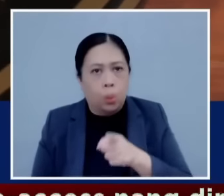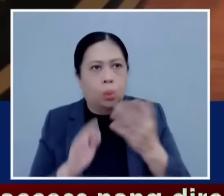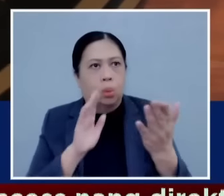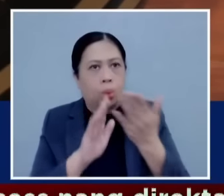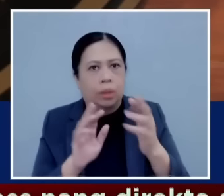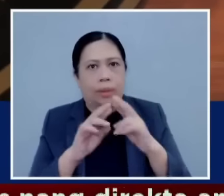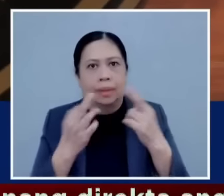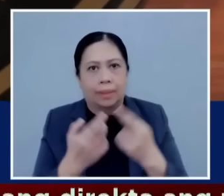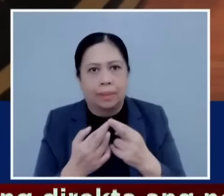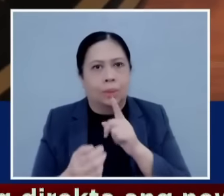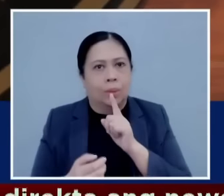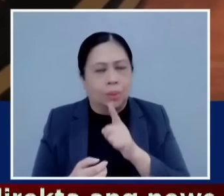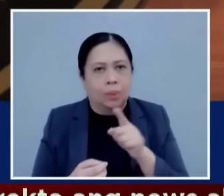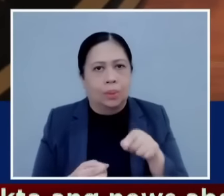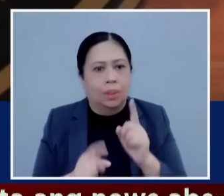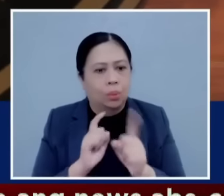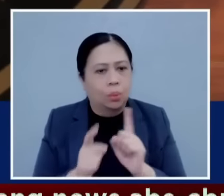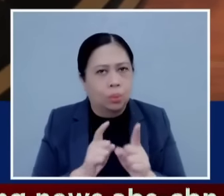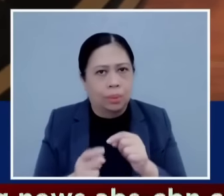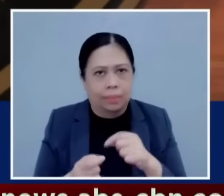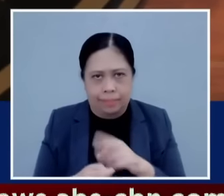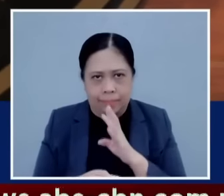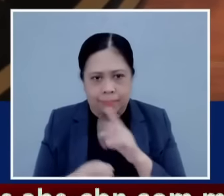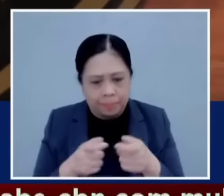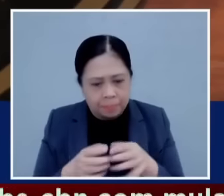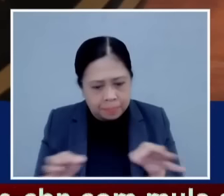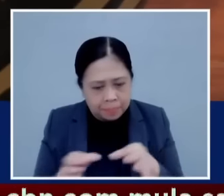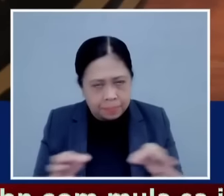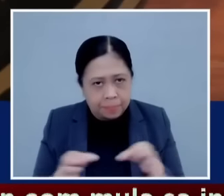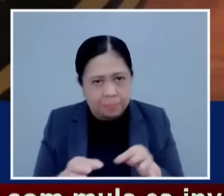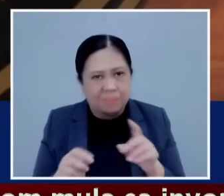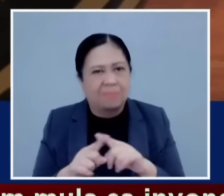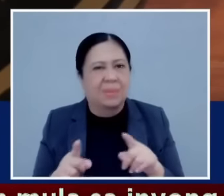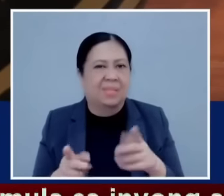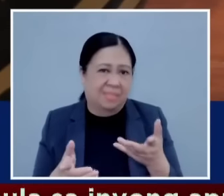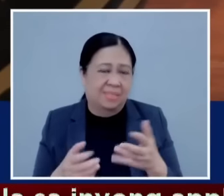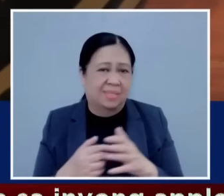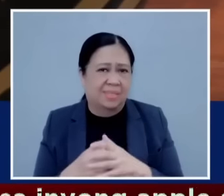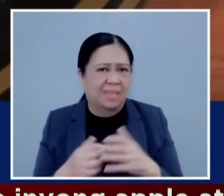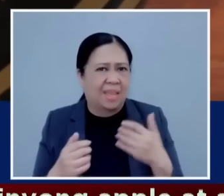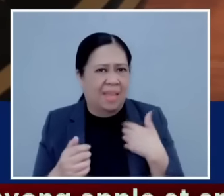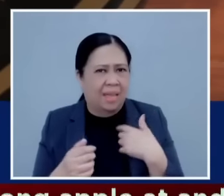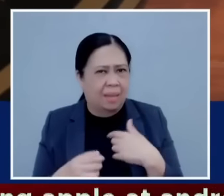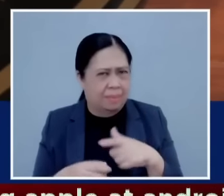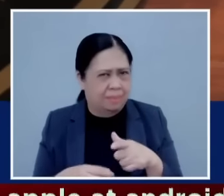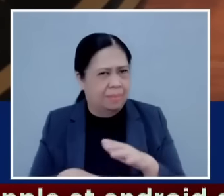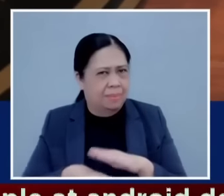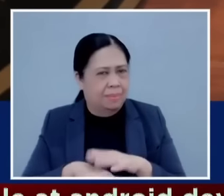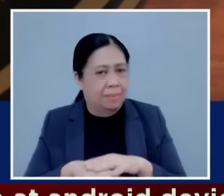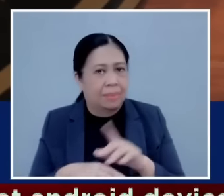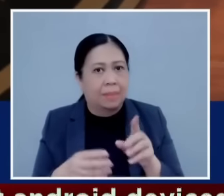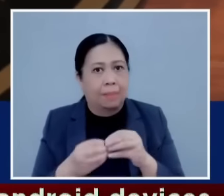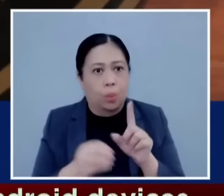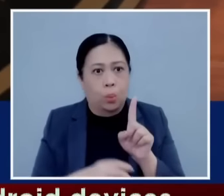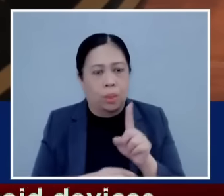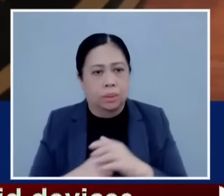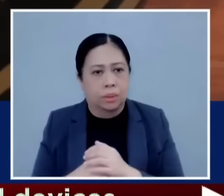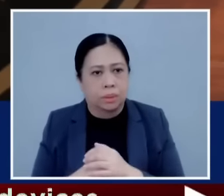mo rin yung kausap mo. Pero yun nga, mayroong red flags doon marami. Number